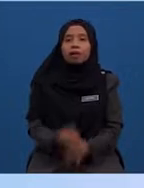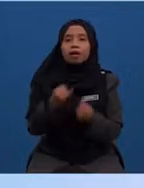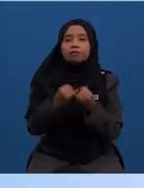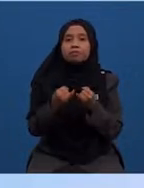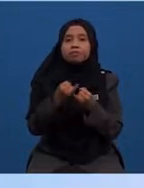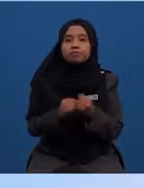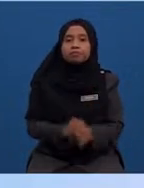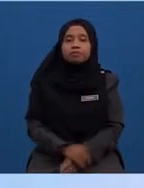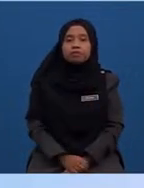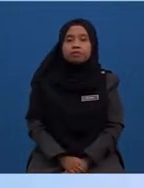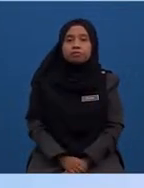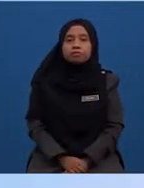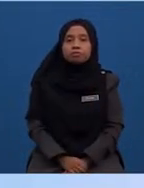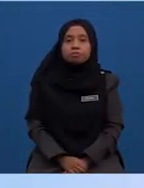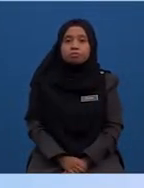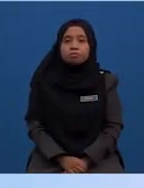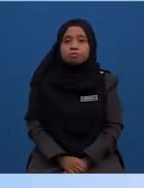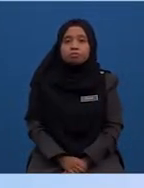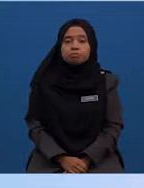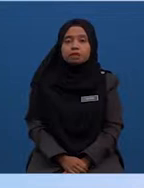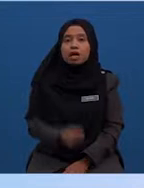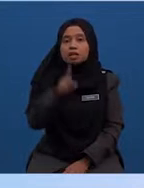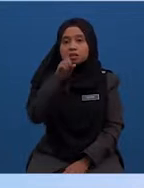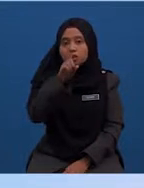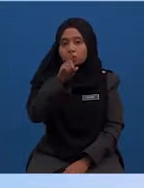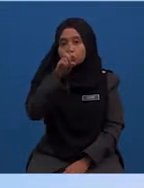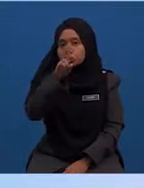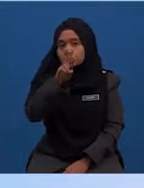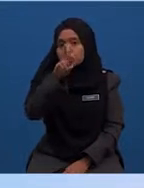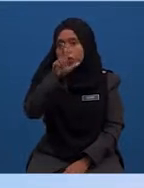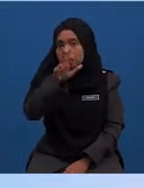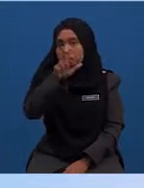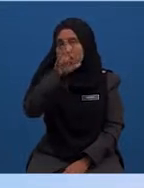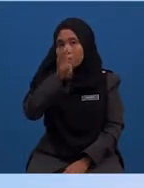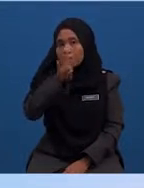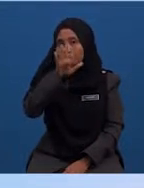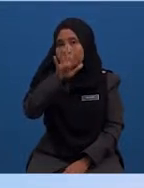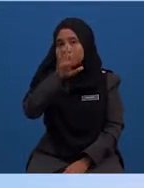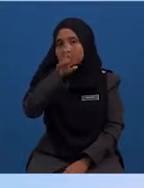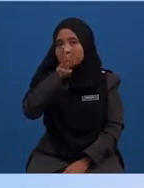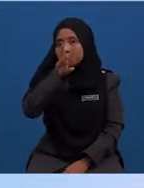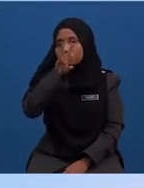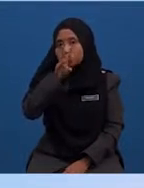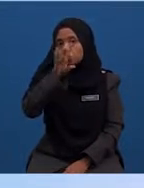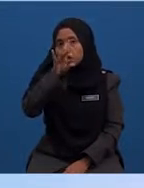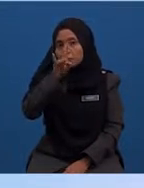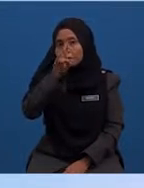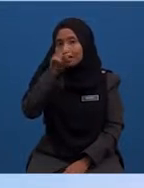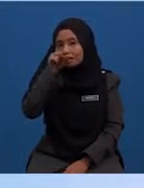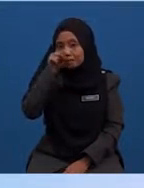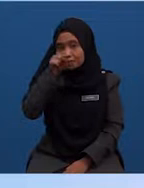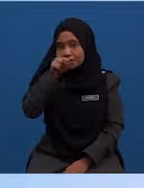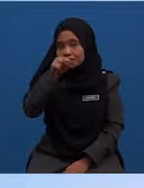Dan akhir sekali, murid-murid perlu bilang 8 petak ke kiri dan